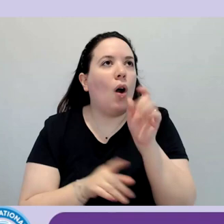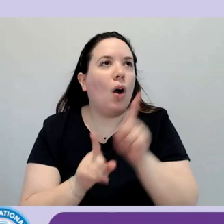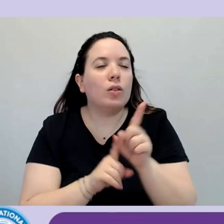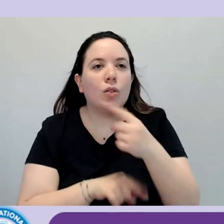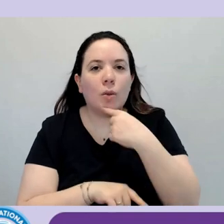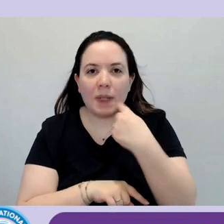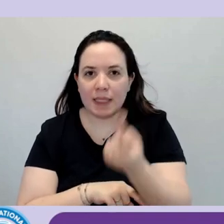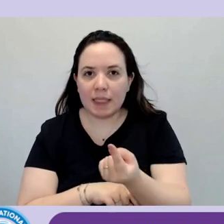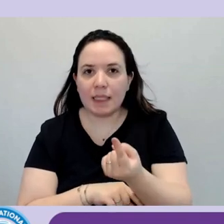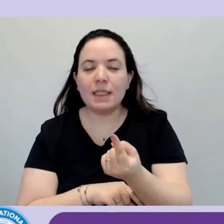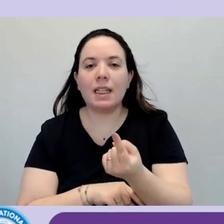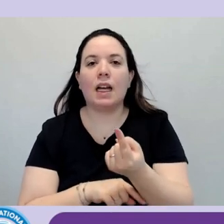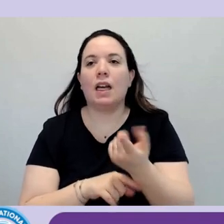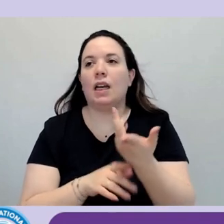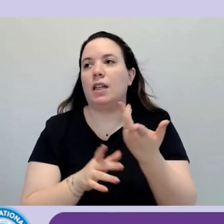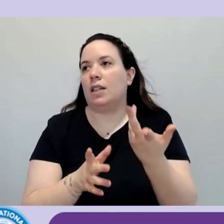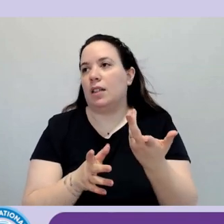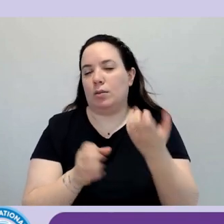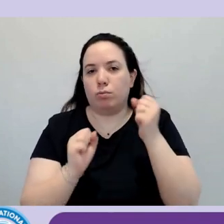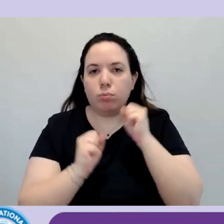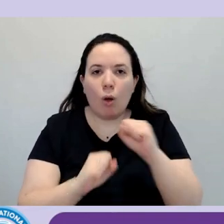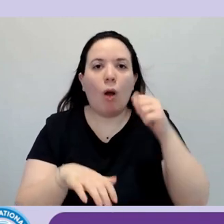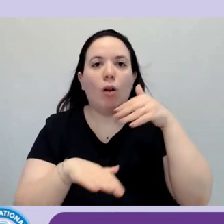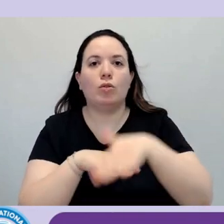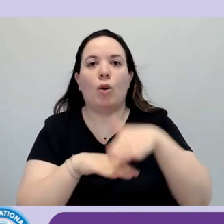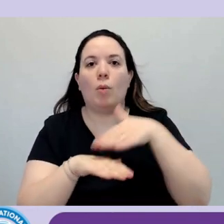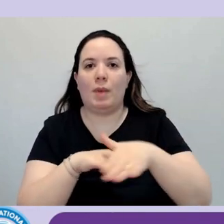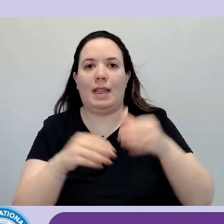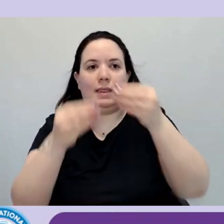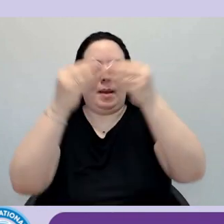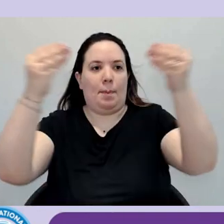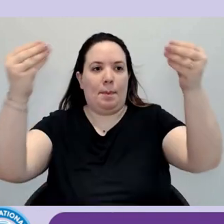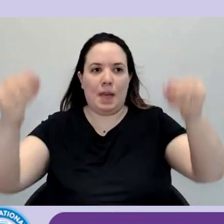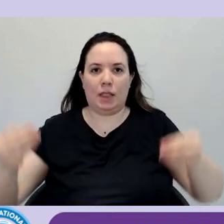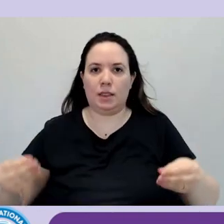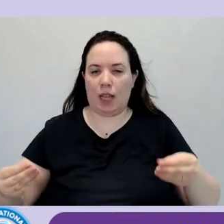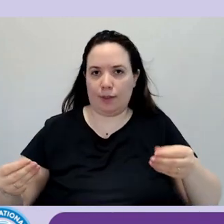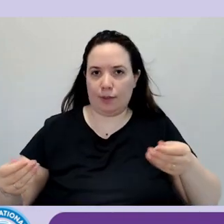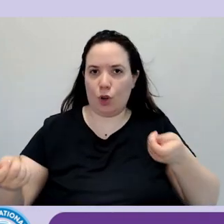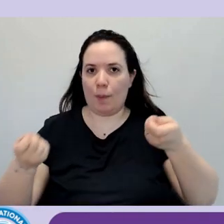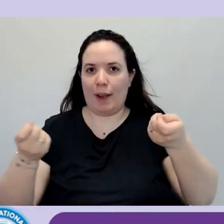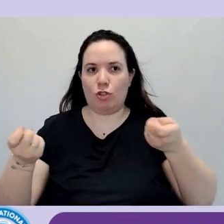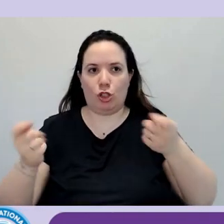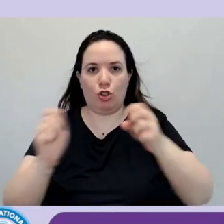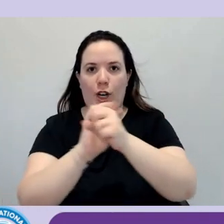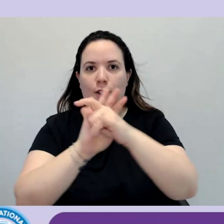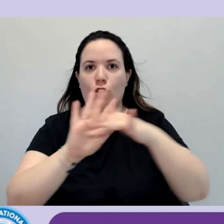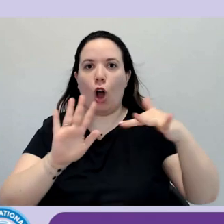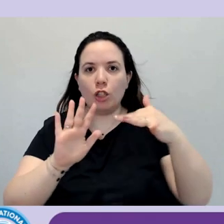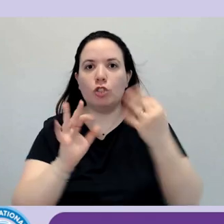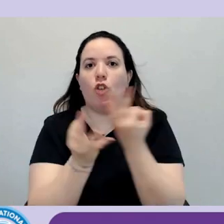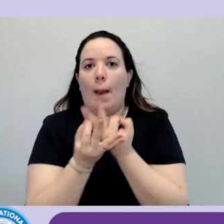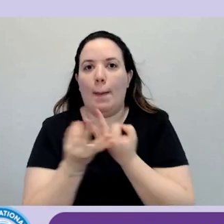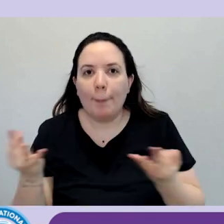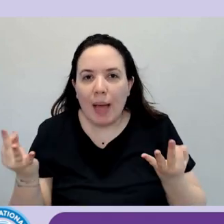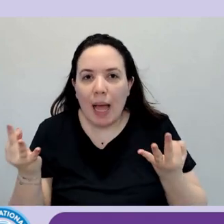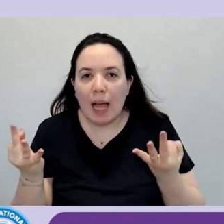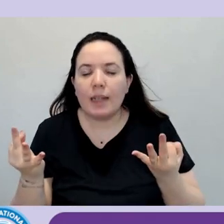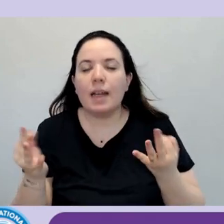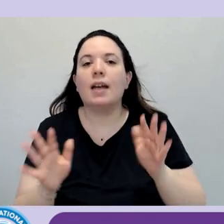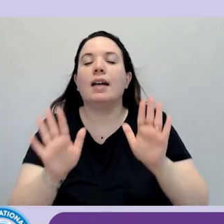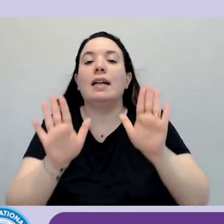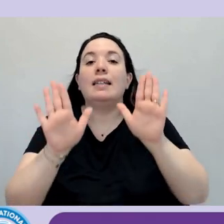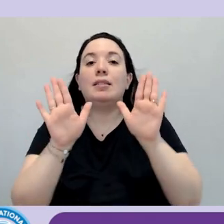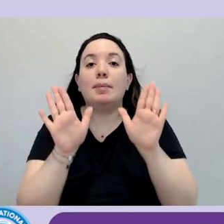padroneggiare abbastanza bene diciamo la piattaforma dal punto di vista del codice ma eh